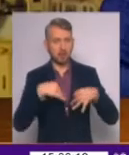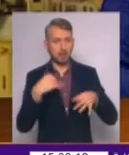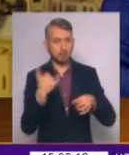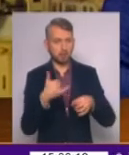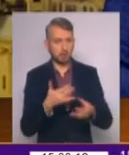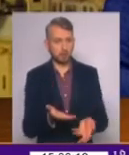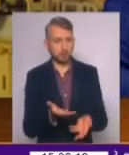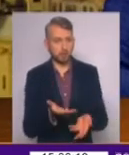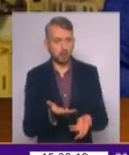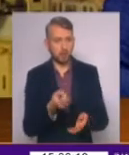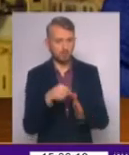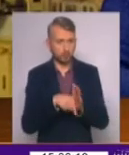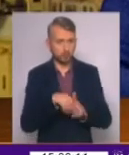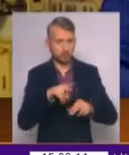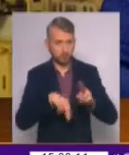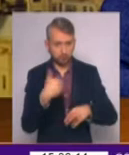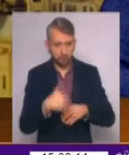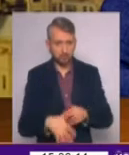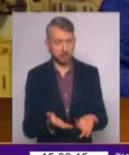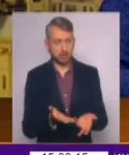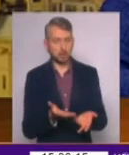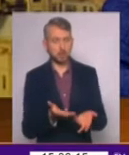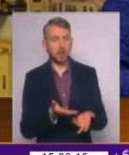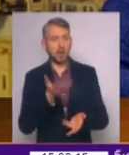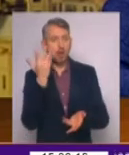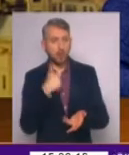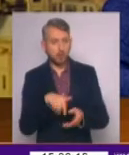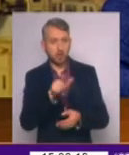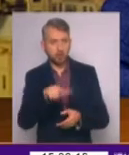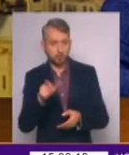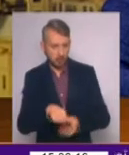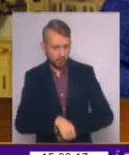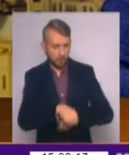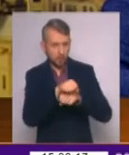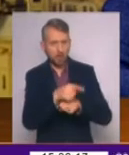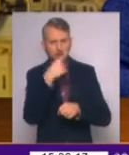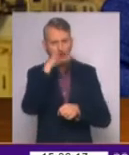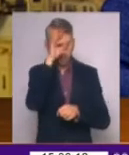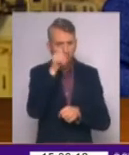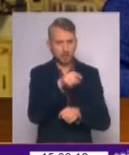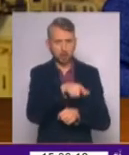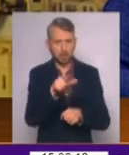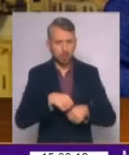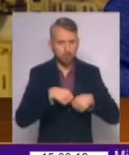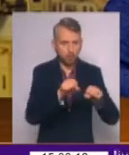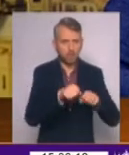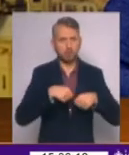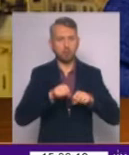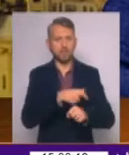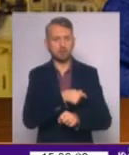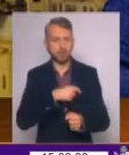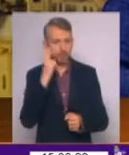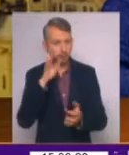автозаправку. Ну, по суті, її збудували. Коли вийшли громадяни протестувати, поліція цих громадян побила. Побила депутата Київської міської